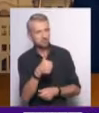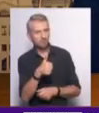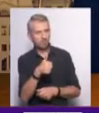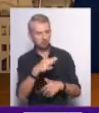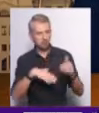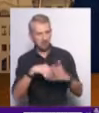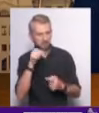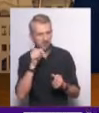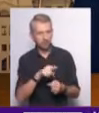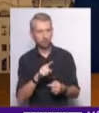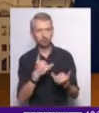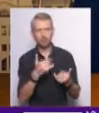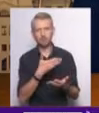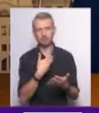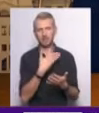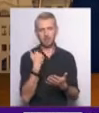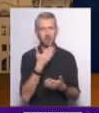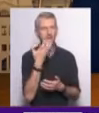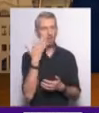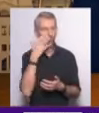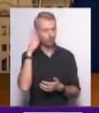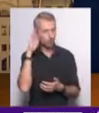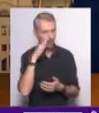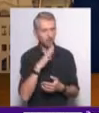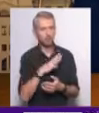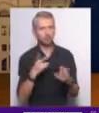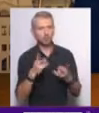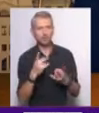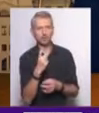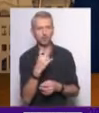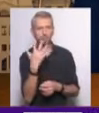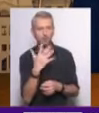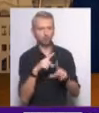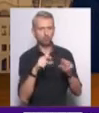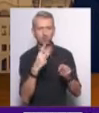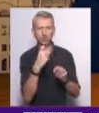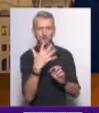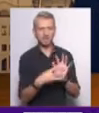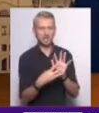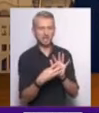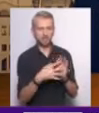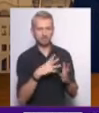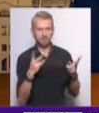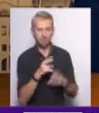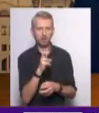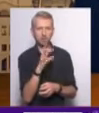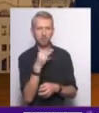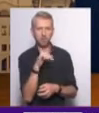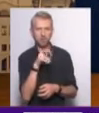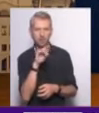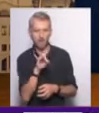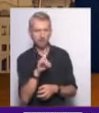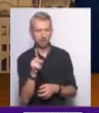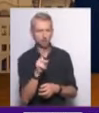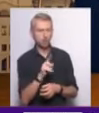фоні того, що зараз немає теплої води, потребувала, наприклад, 159-та школа бойлер для того, щоб діти